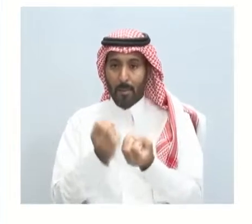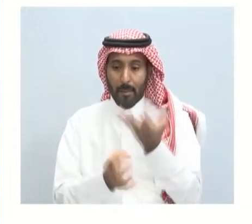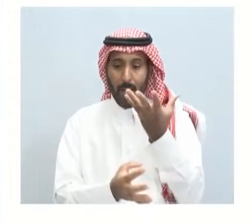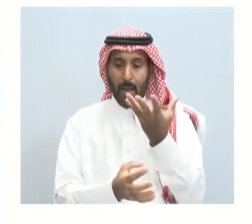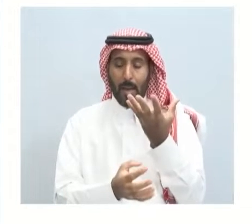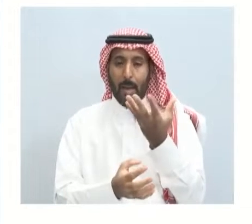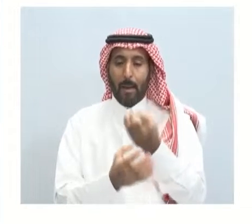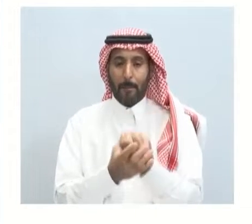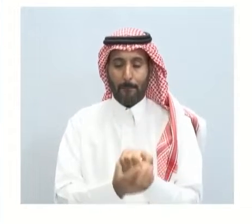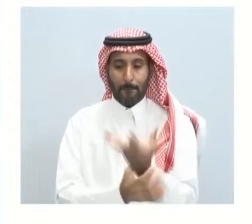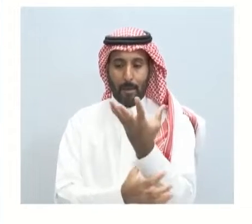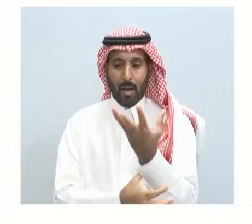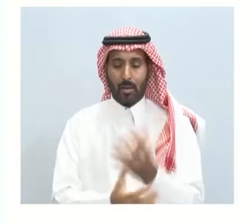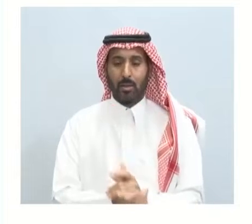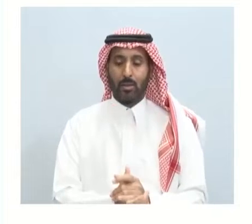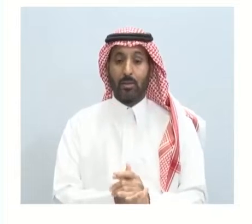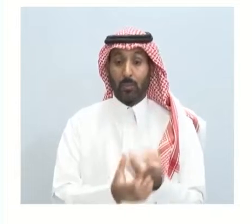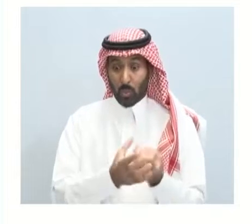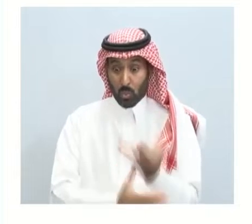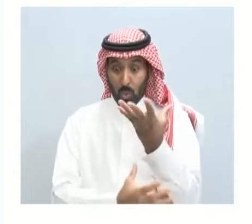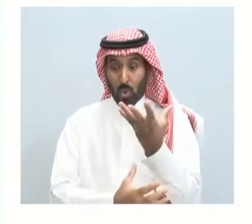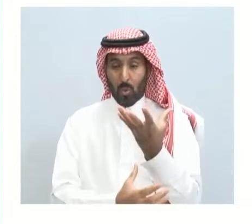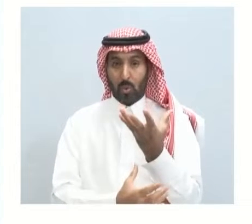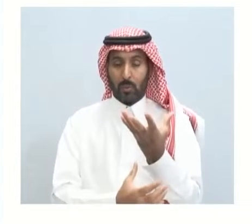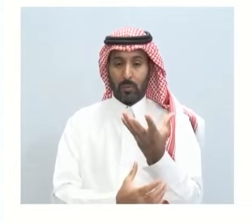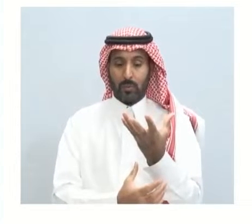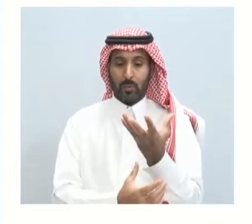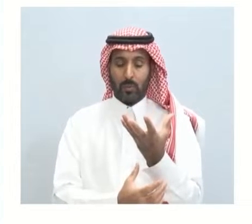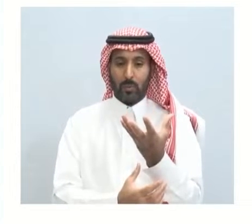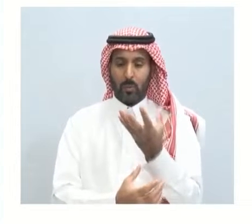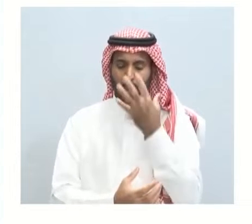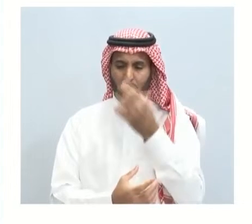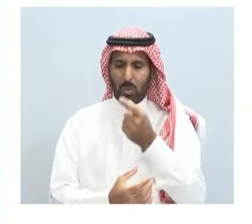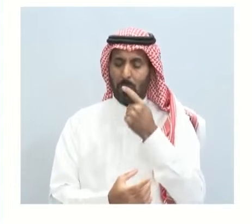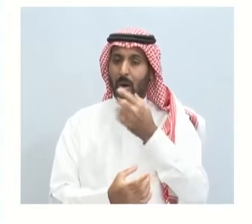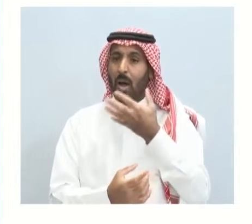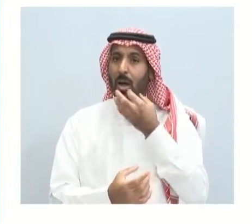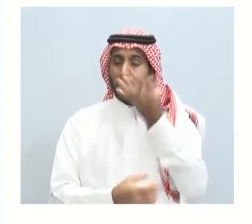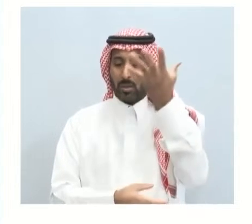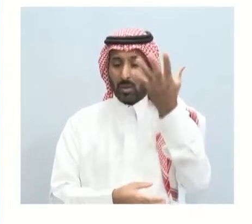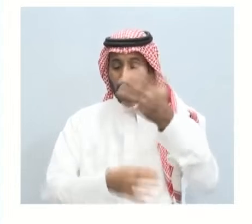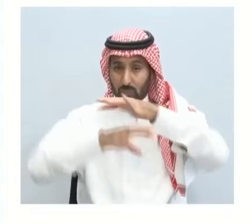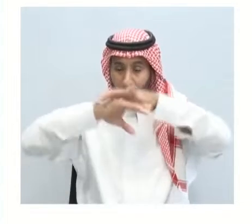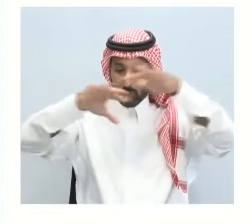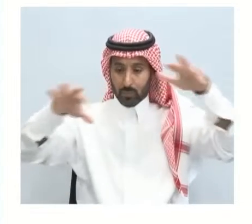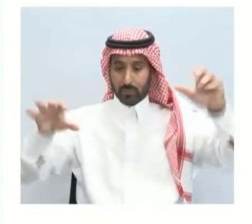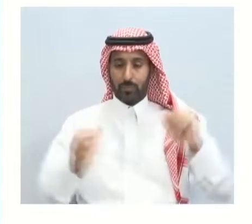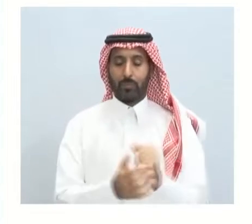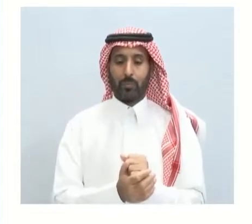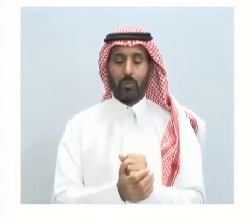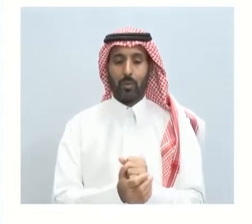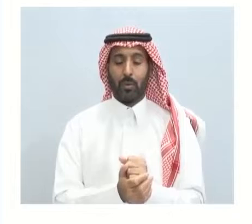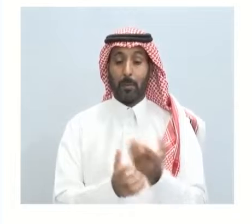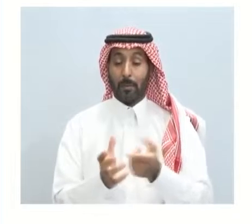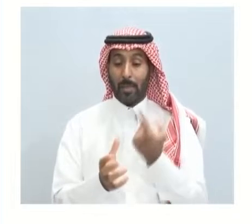ان البراكين دفعت كميات هائله من البخار الماء الى الغلاف الجوي في بدايه